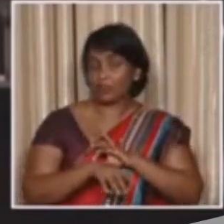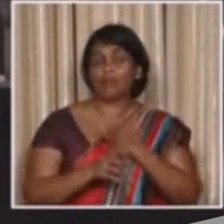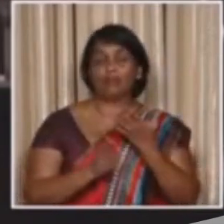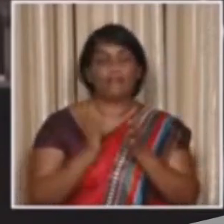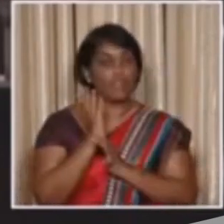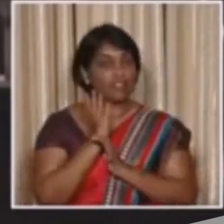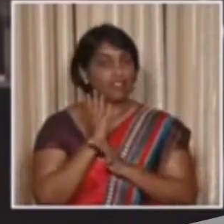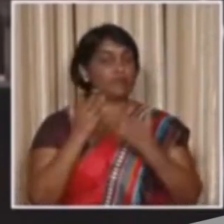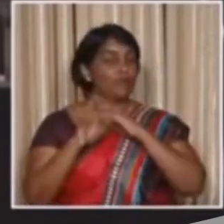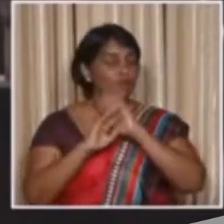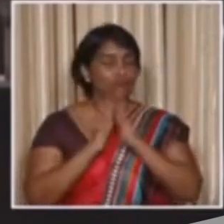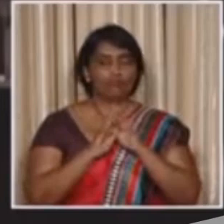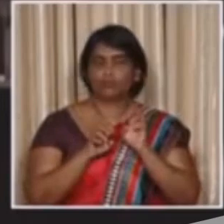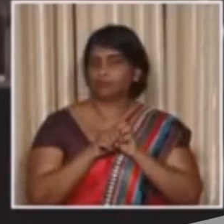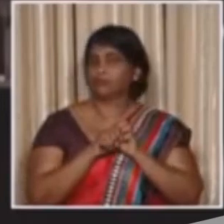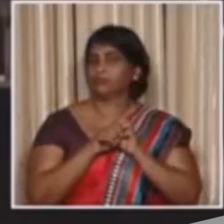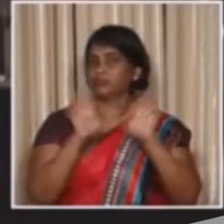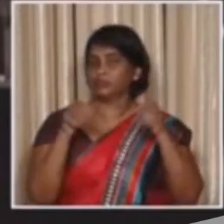प्रचलित